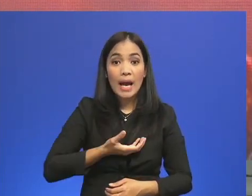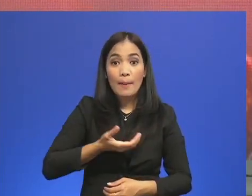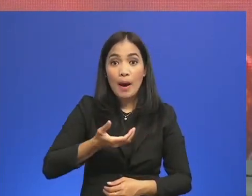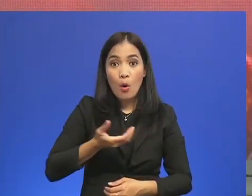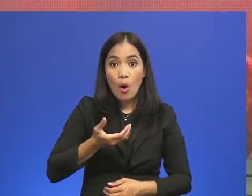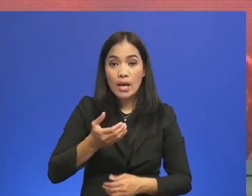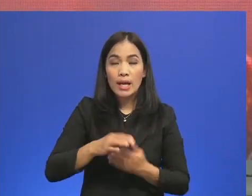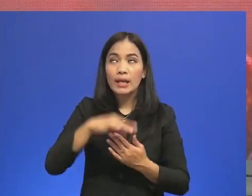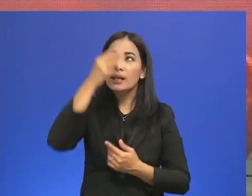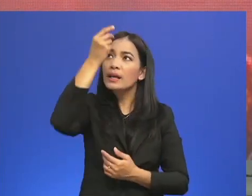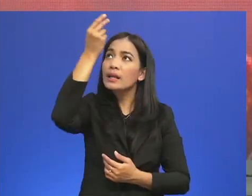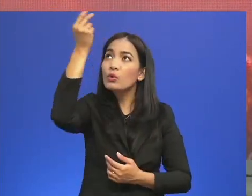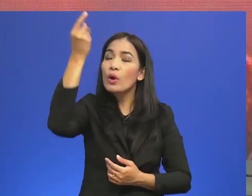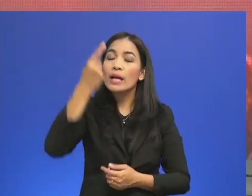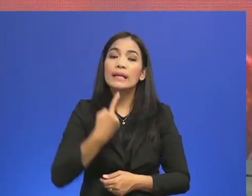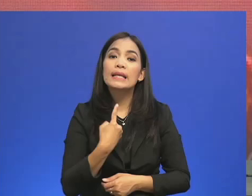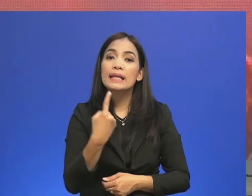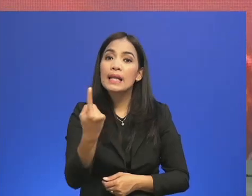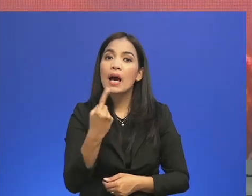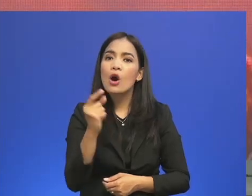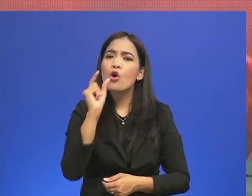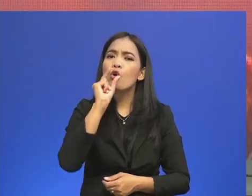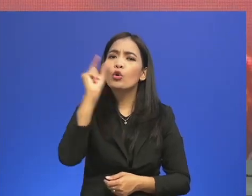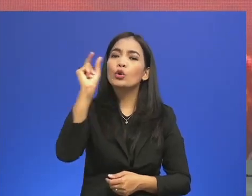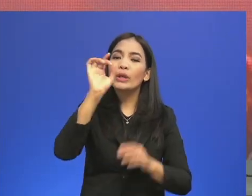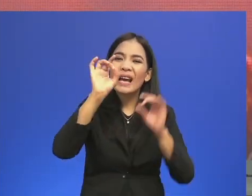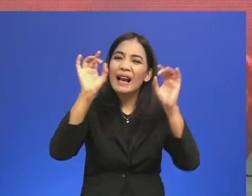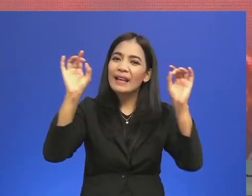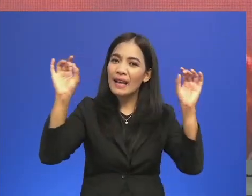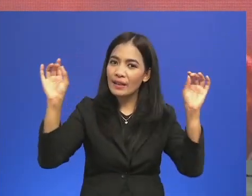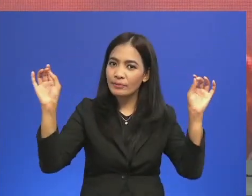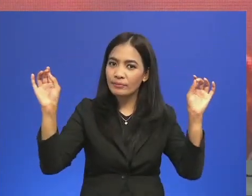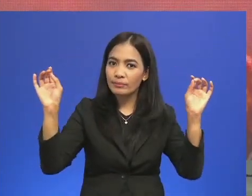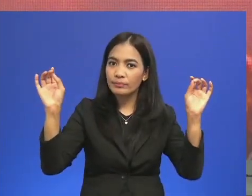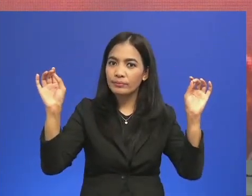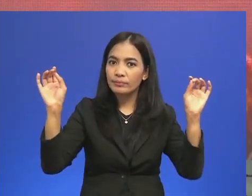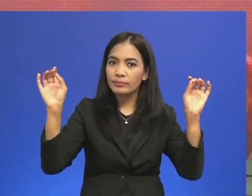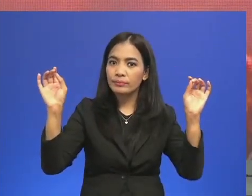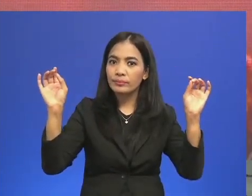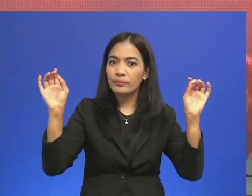keinginan dan kerinduan kita untuk hal lain